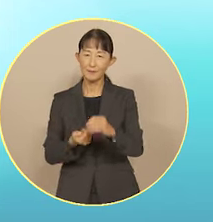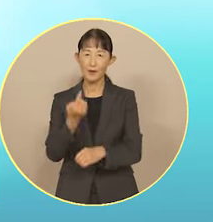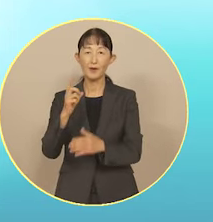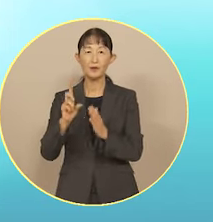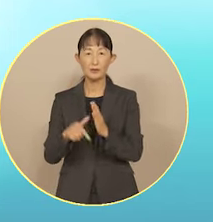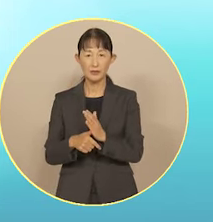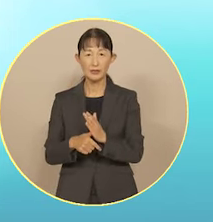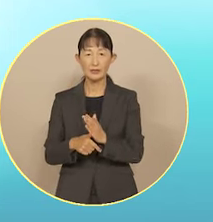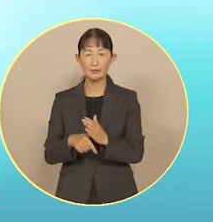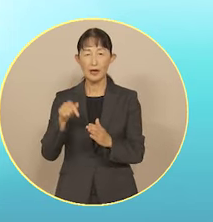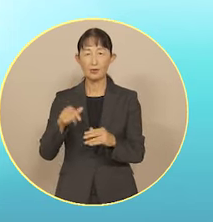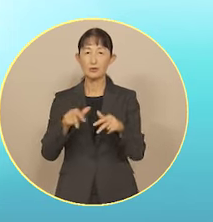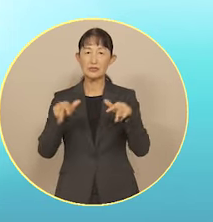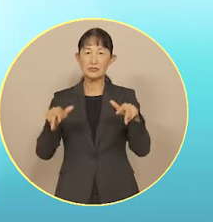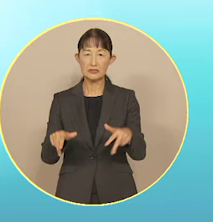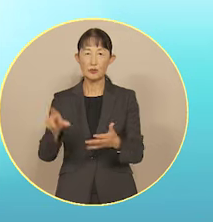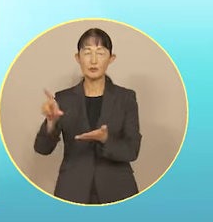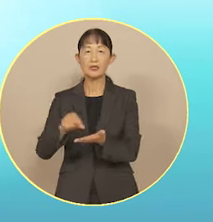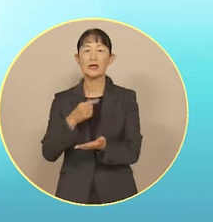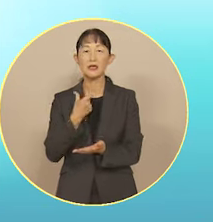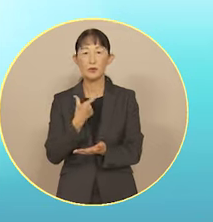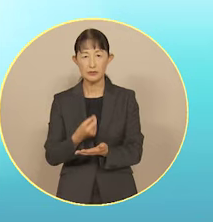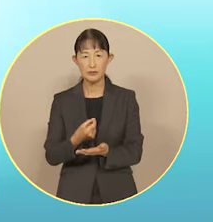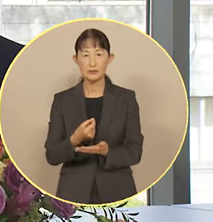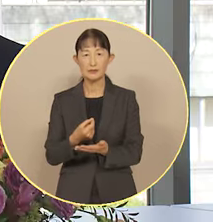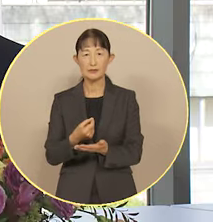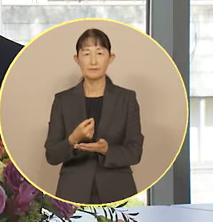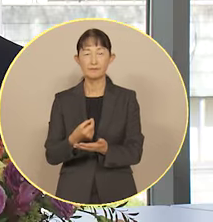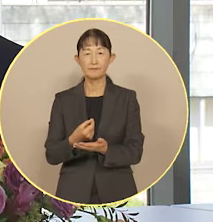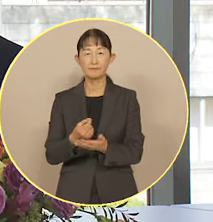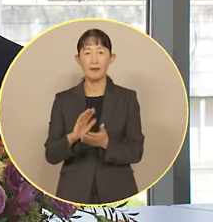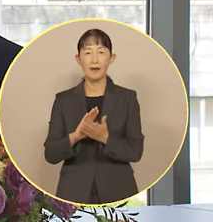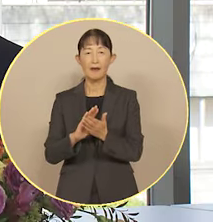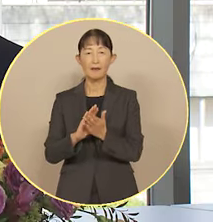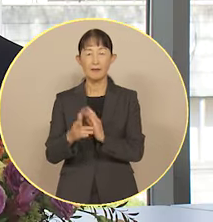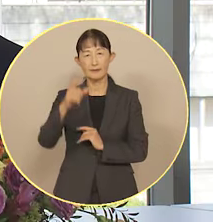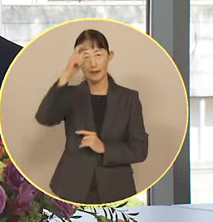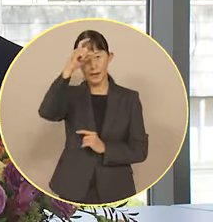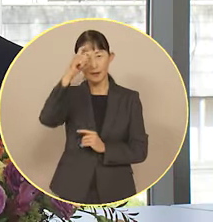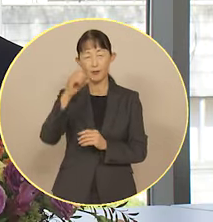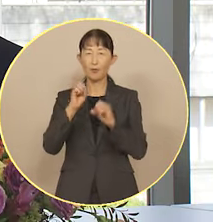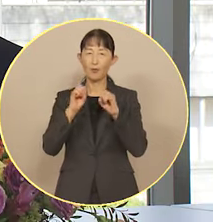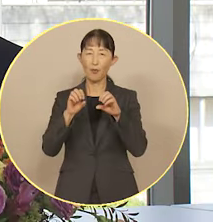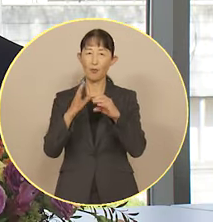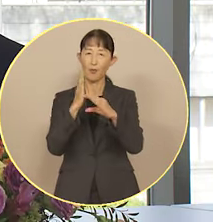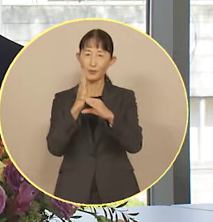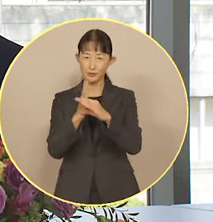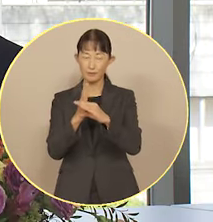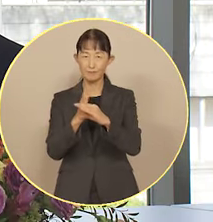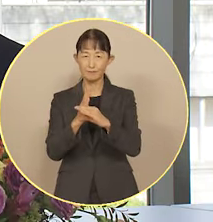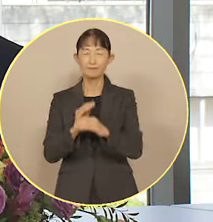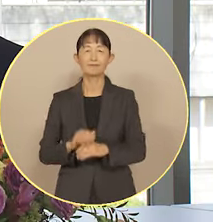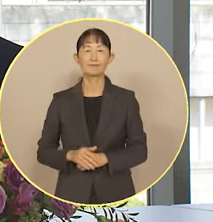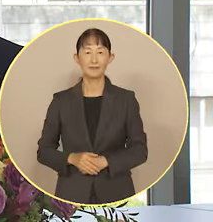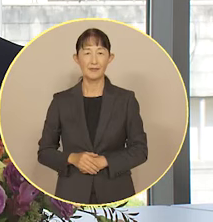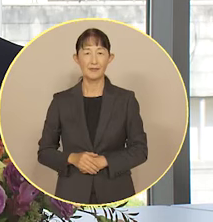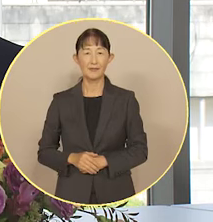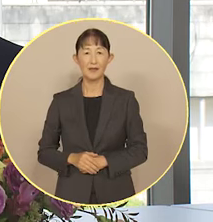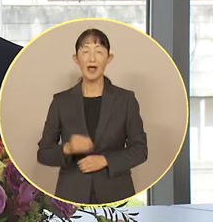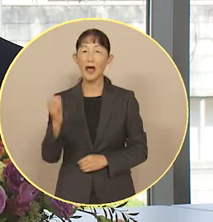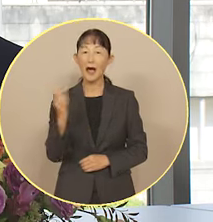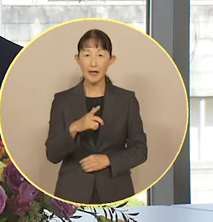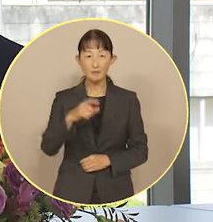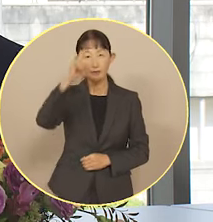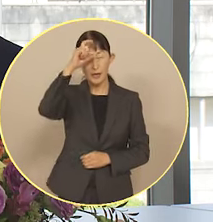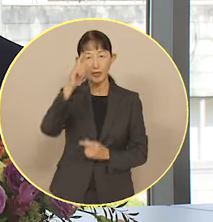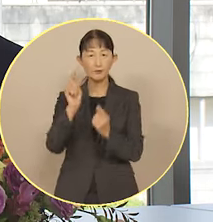にえこのシステムを利用していただきたいということでま県も候補しっかり頑張っているんですけれども是非ま迅速な